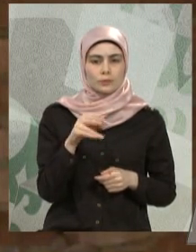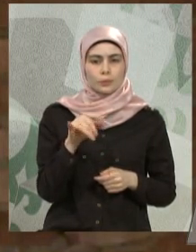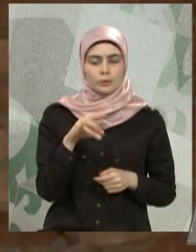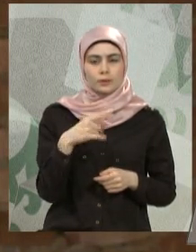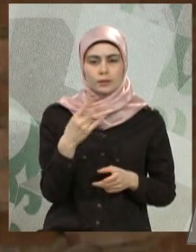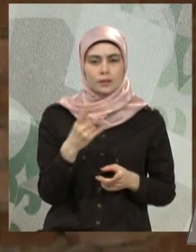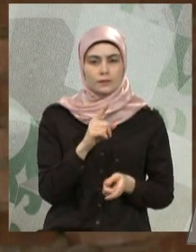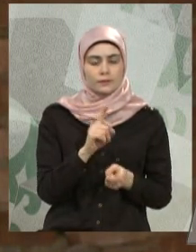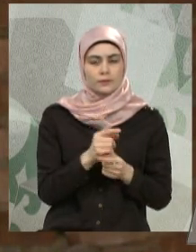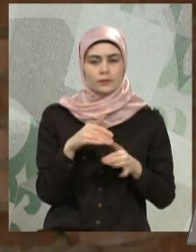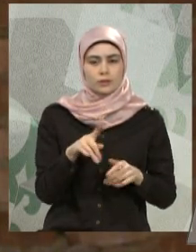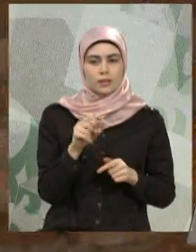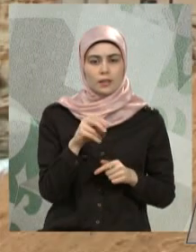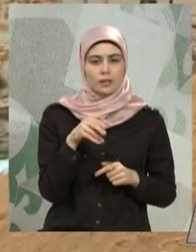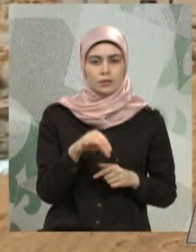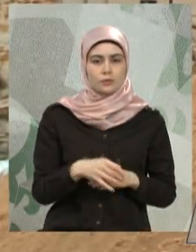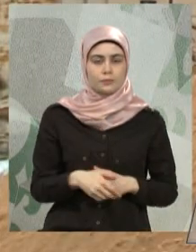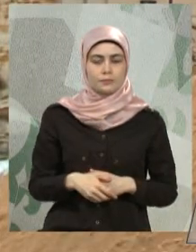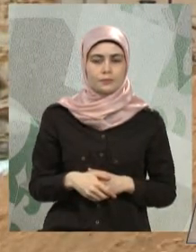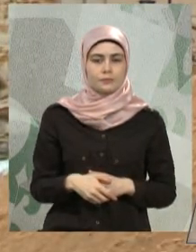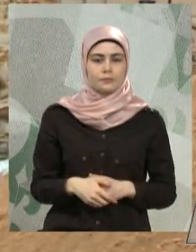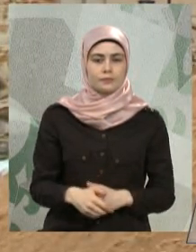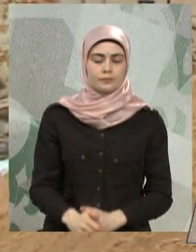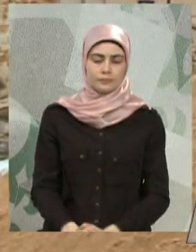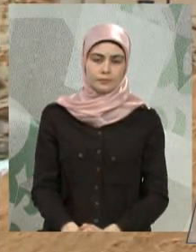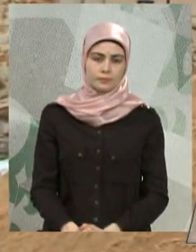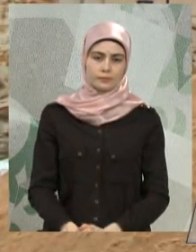решить задачу и сделать медицину намного доступнее. Рина Сычёва, Новости 24.